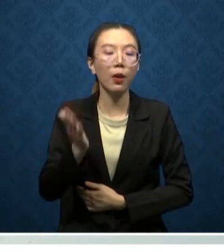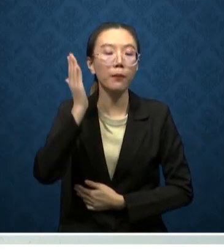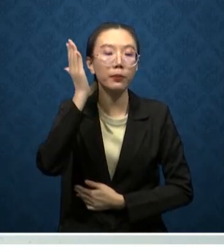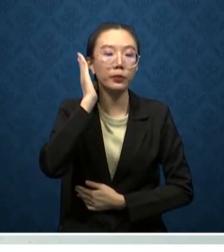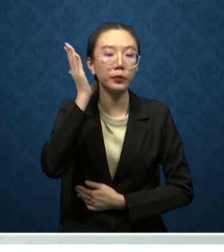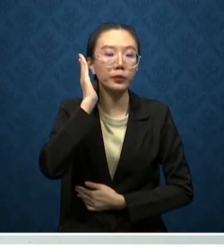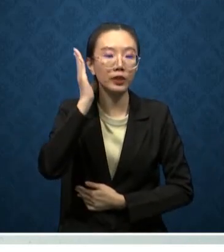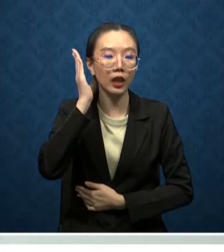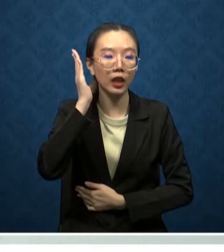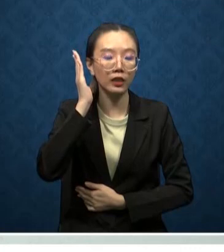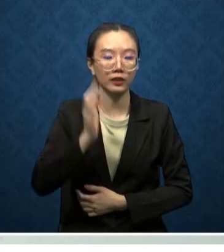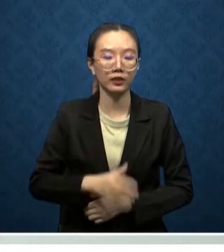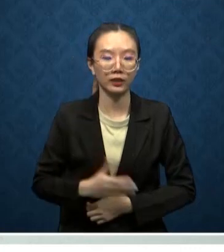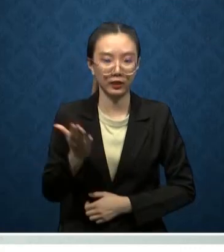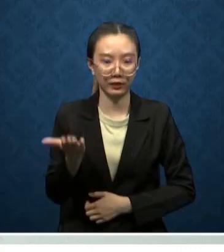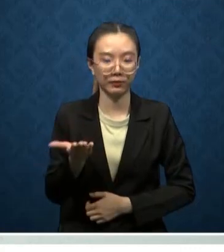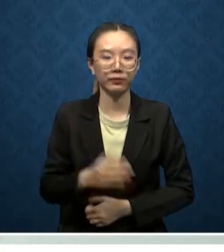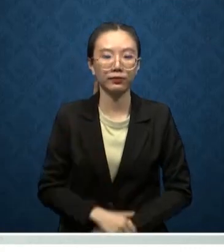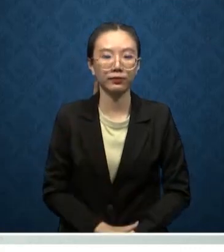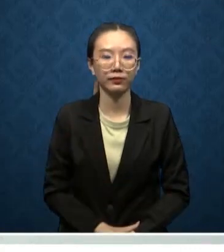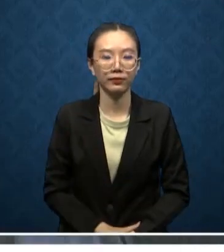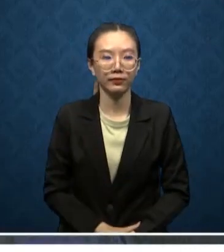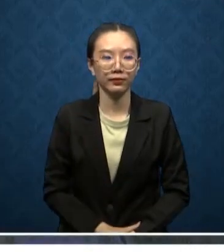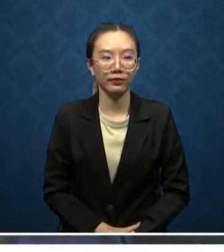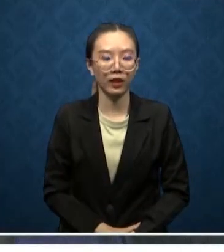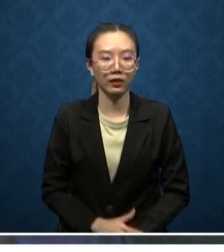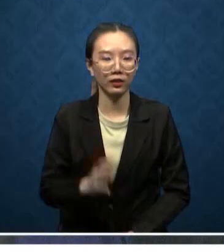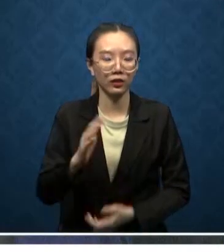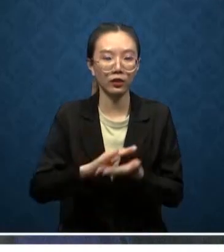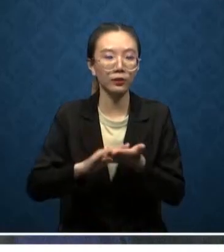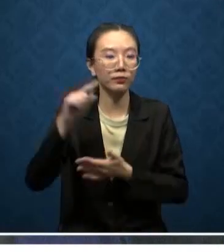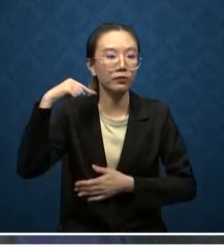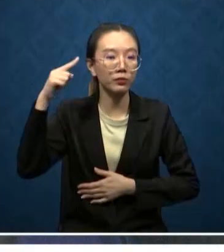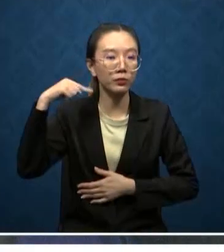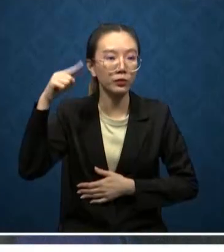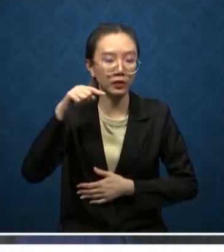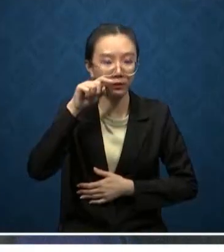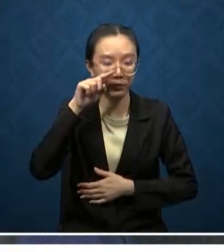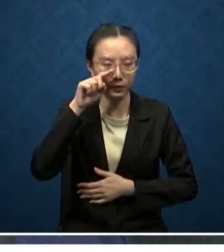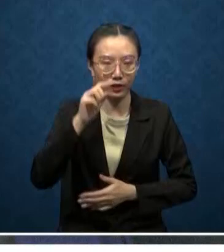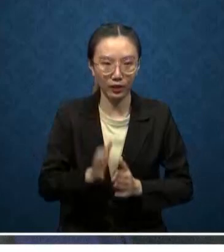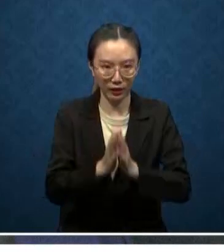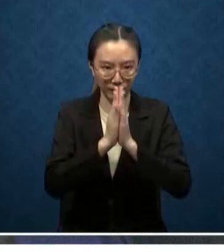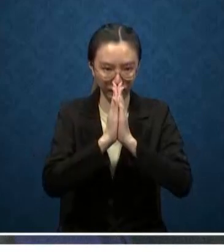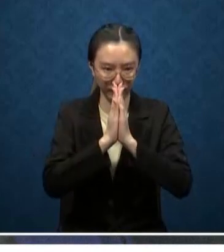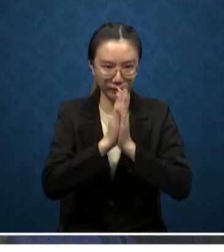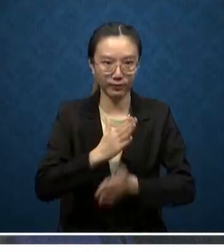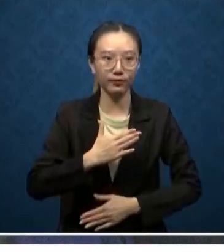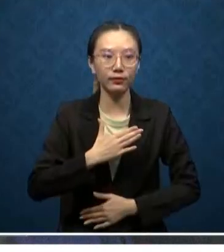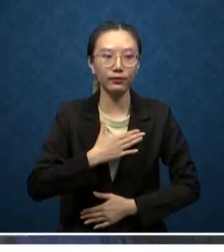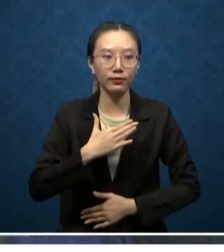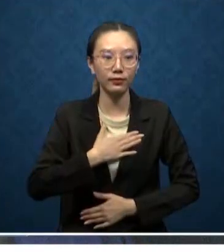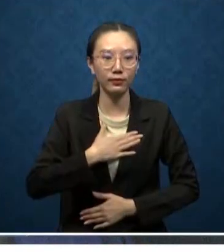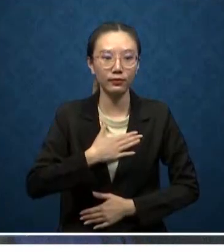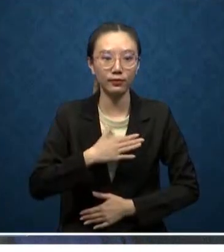สุนทรอภิปรายครับกราบเรียนท่านประธานที่เคารพดิฉันนางฉวีรัตน์เกษตร